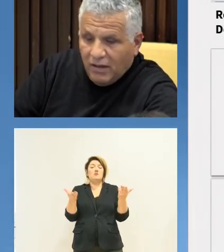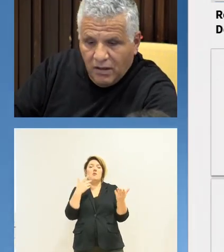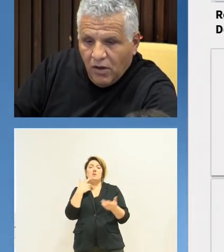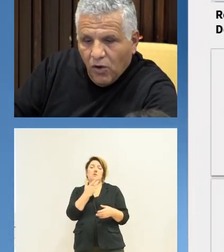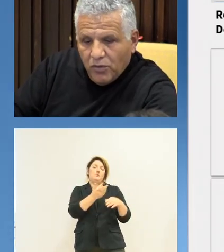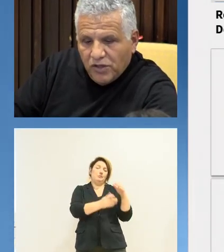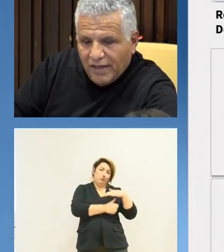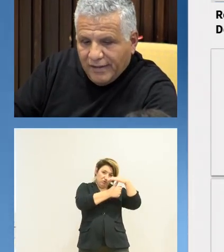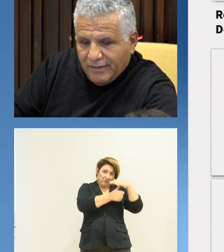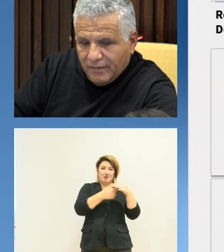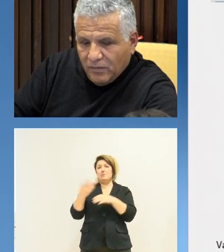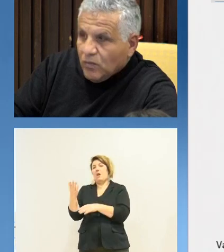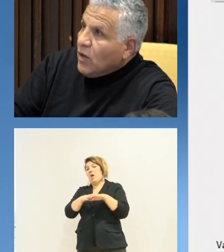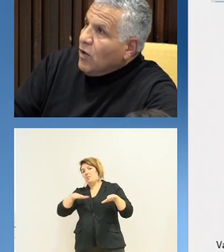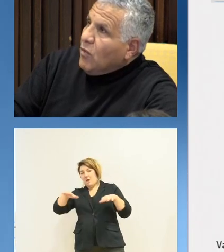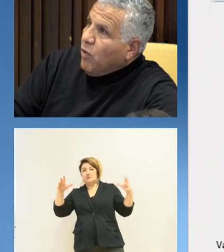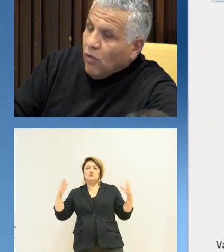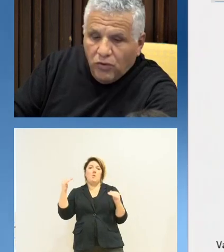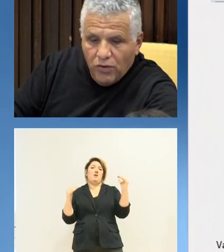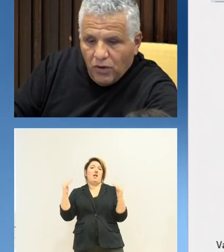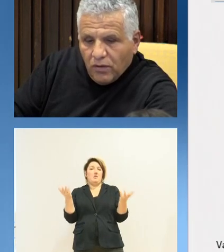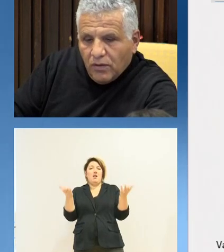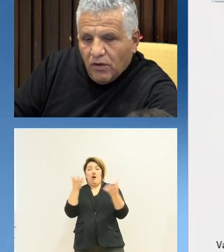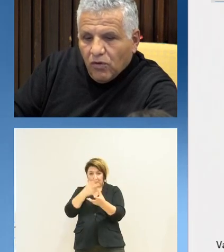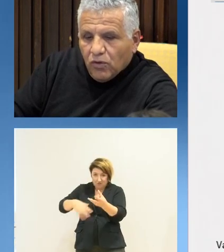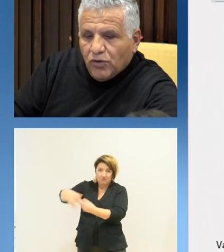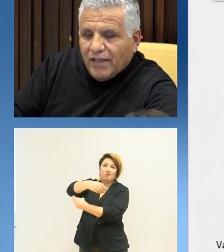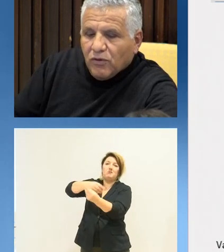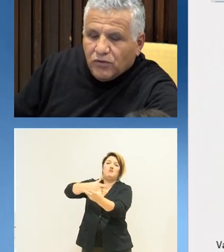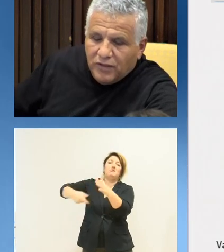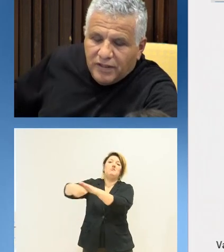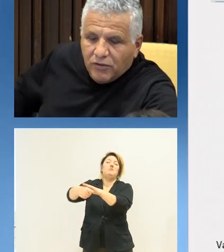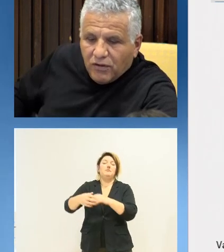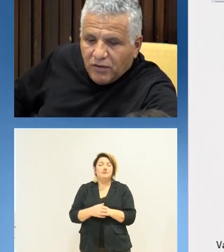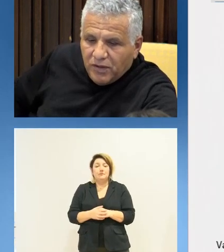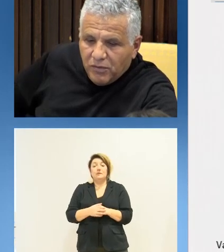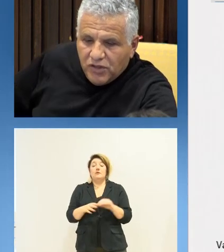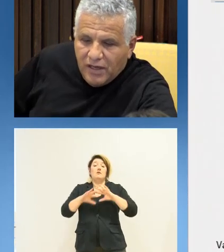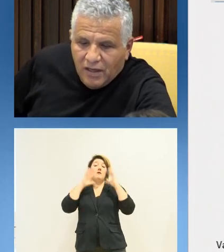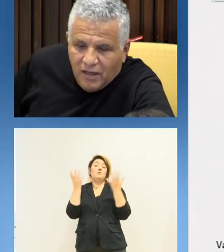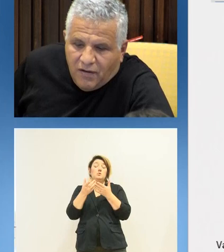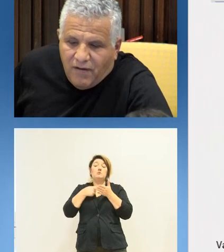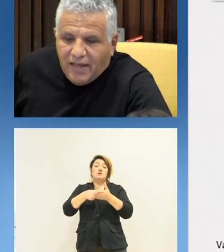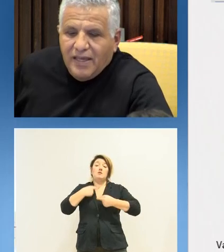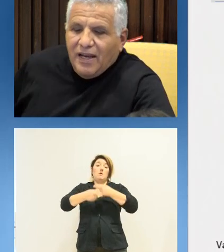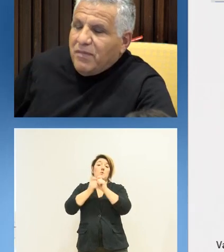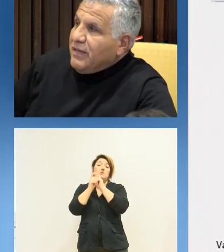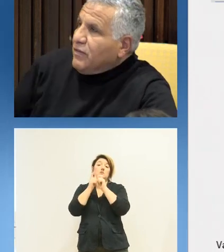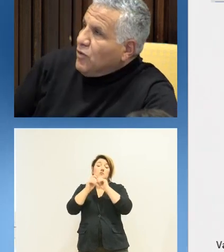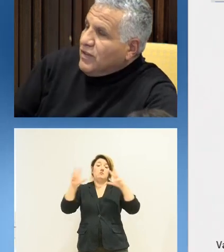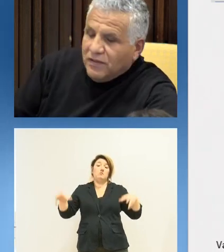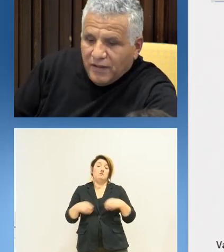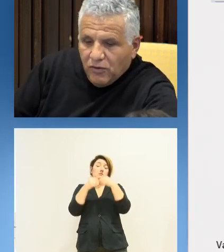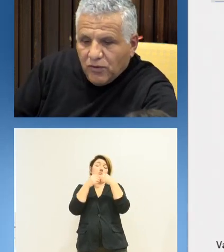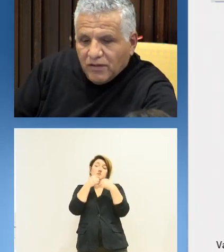au budget annexe pour conclure l'encours de dette consolidée de l'ensemble des budgets varient à la baisse